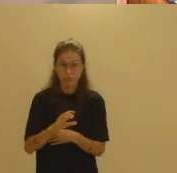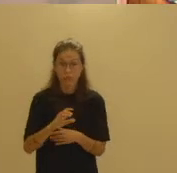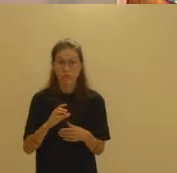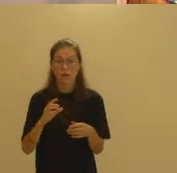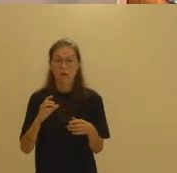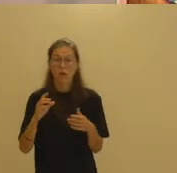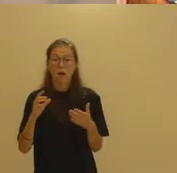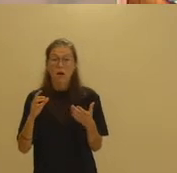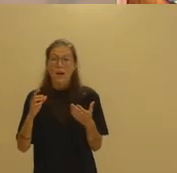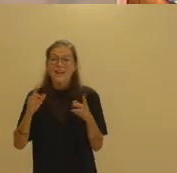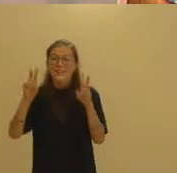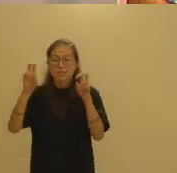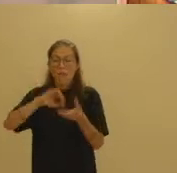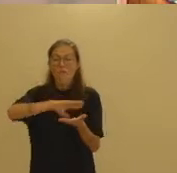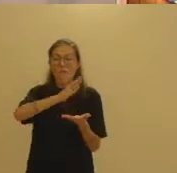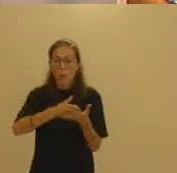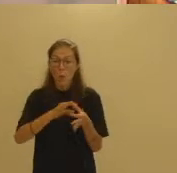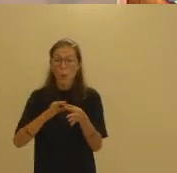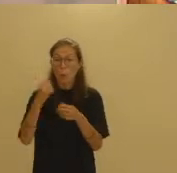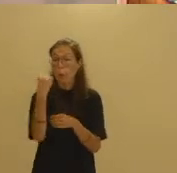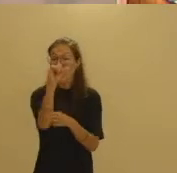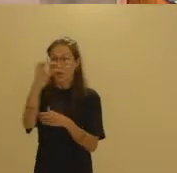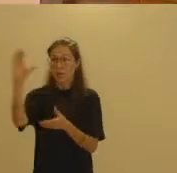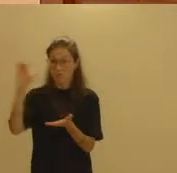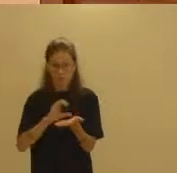l'appel de fonds émis.